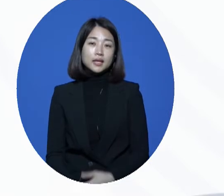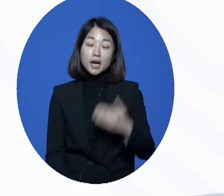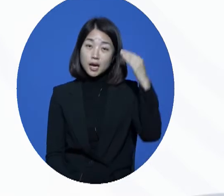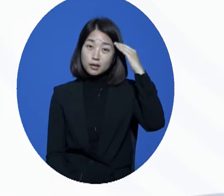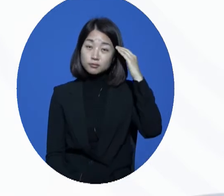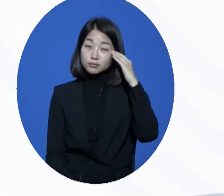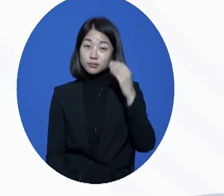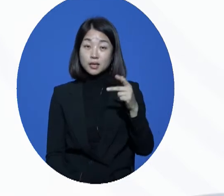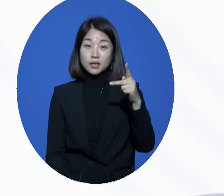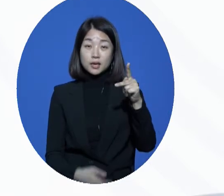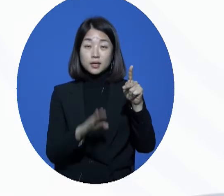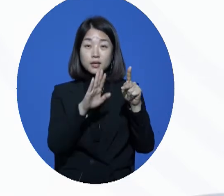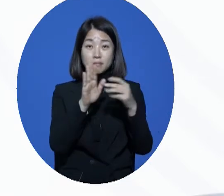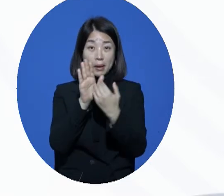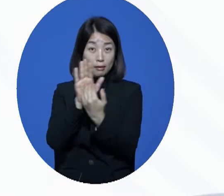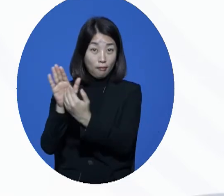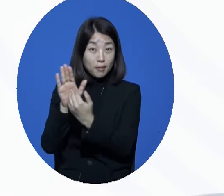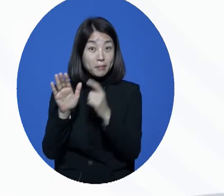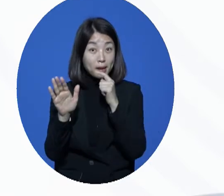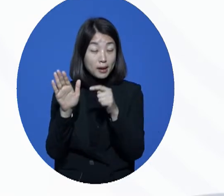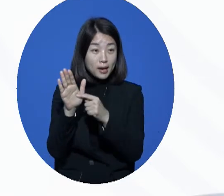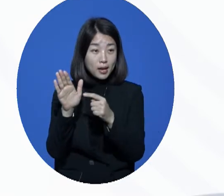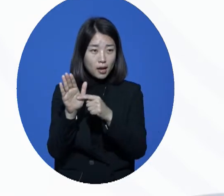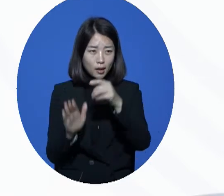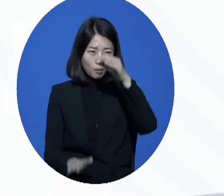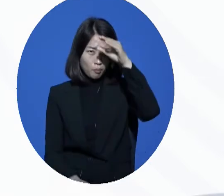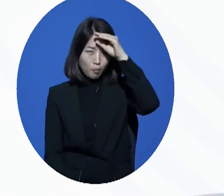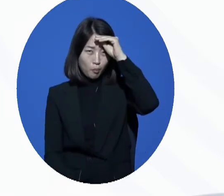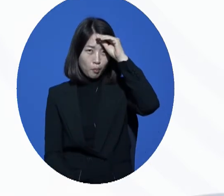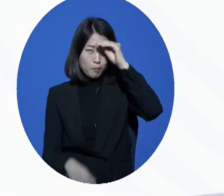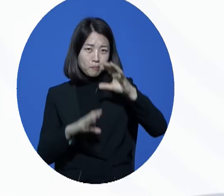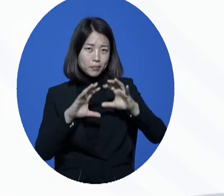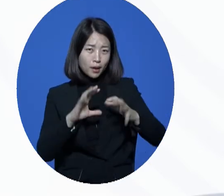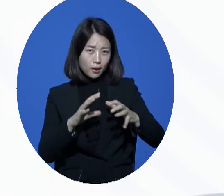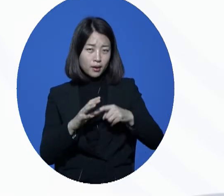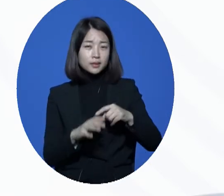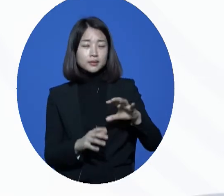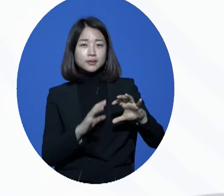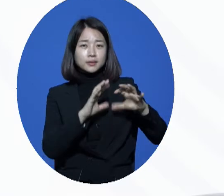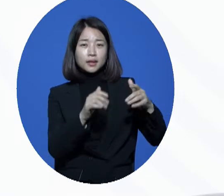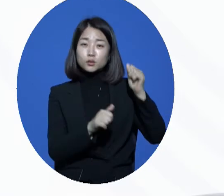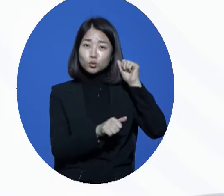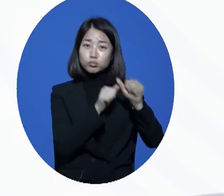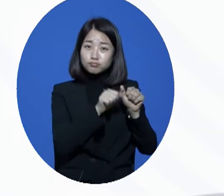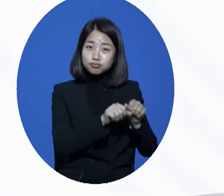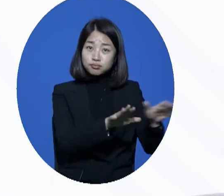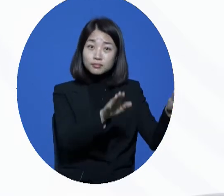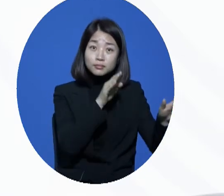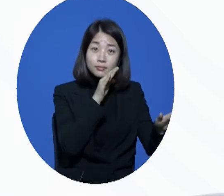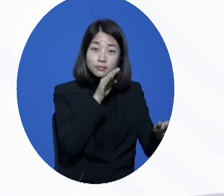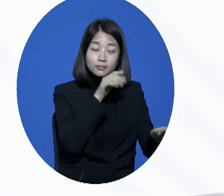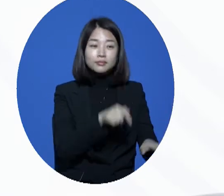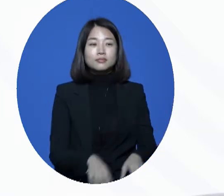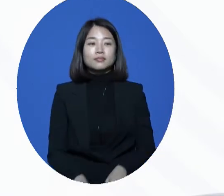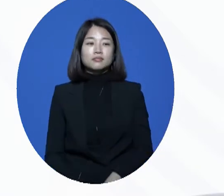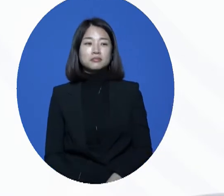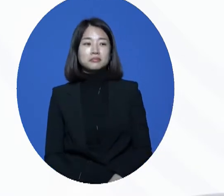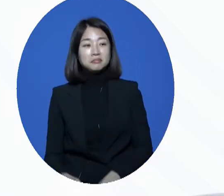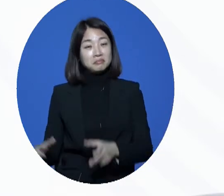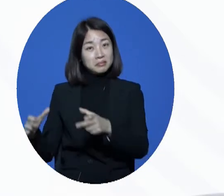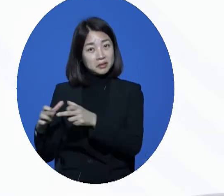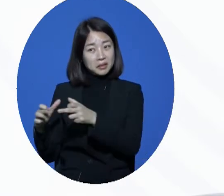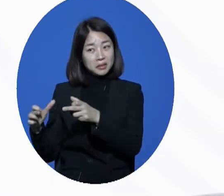우리나라가 K방역으로 상당히 많은 모범적인 국가로 세계에 알려져 있습니다만 저는